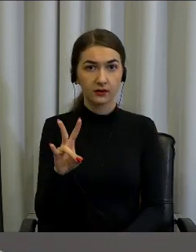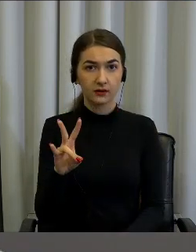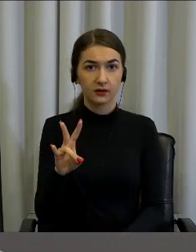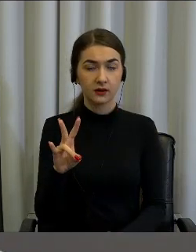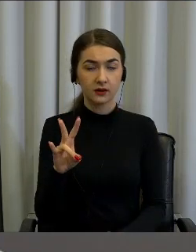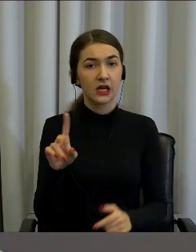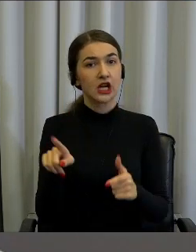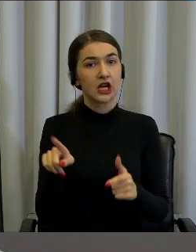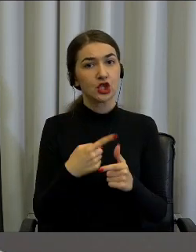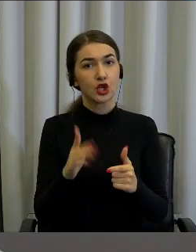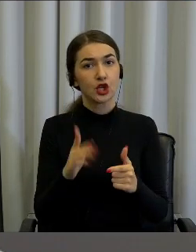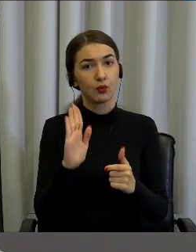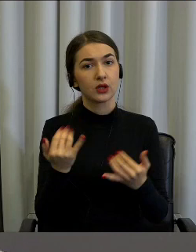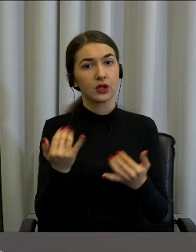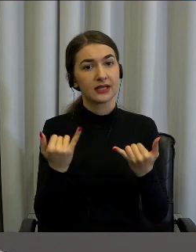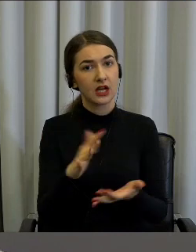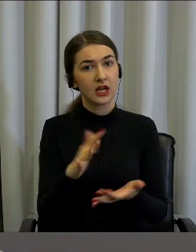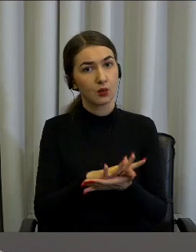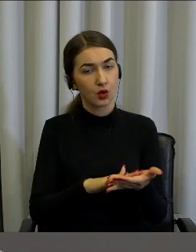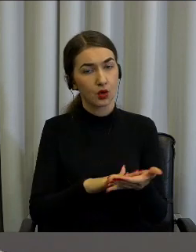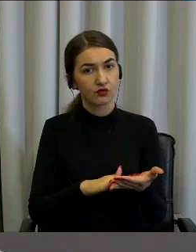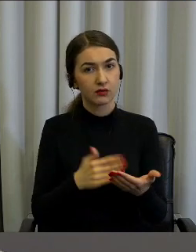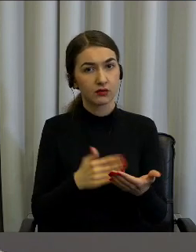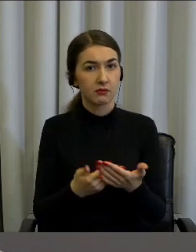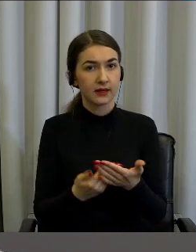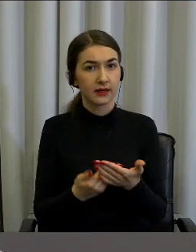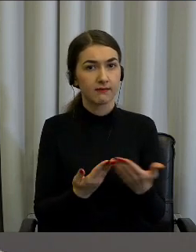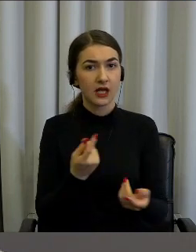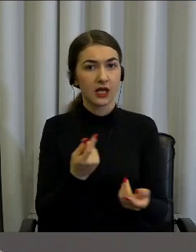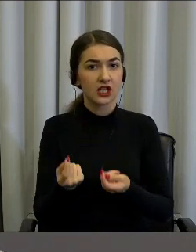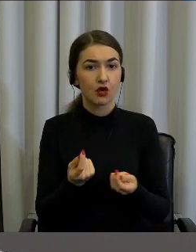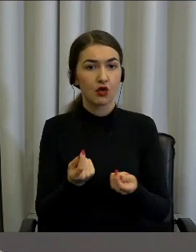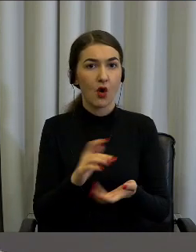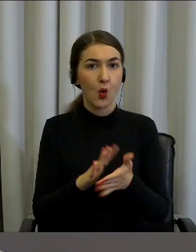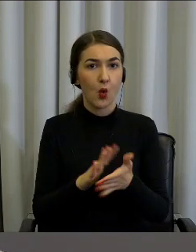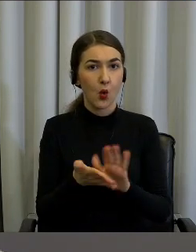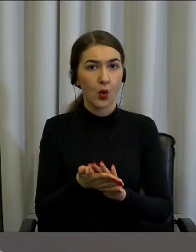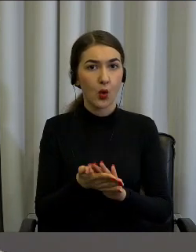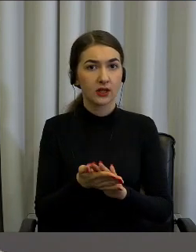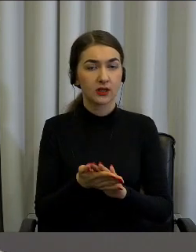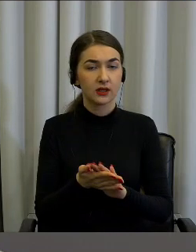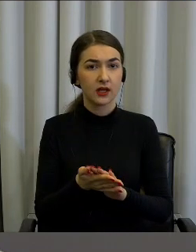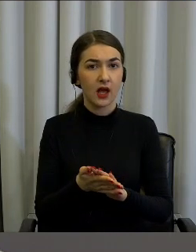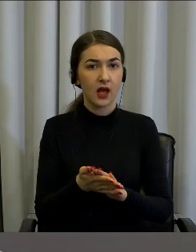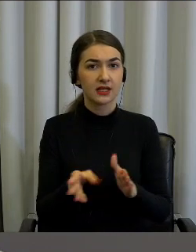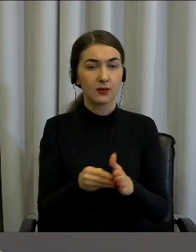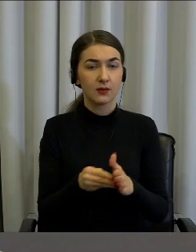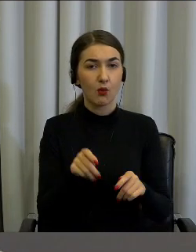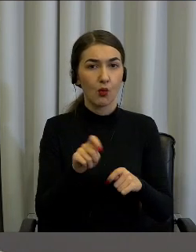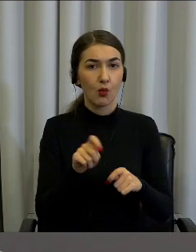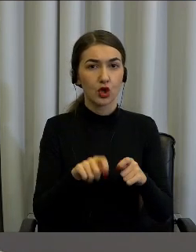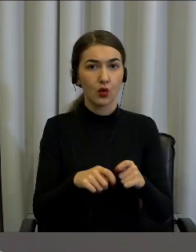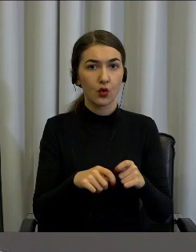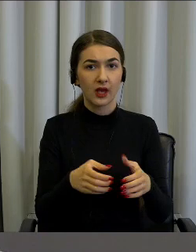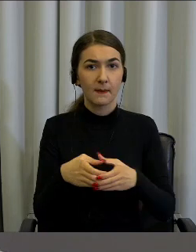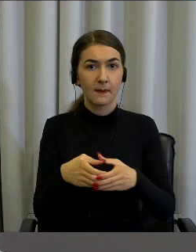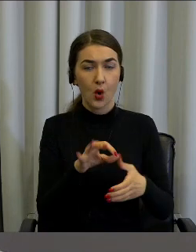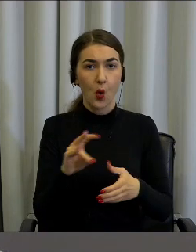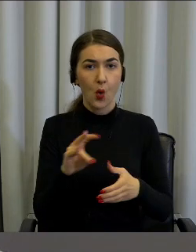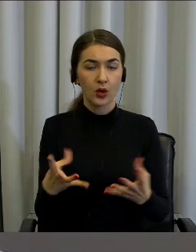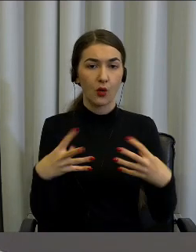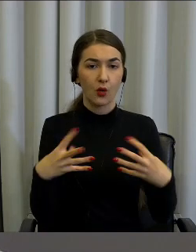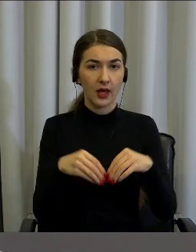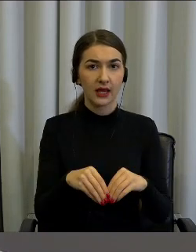зараз буде продовжуватись наприклад якась зернова угодаж з моніторинговою місією ООН і взагалі з організацією Об'єднаних